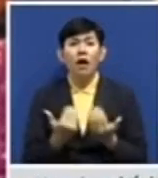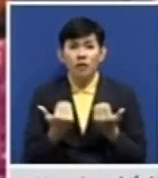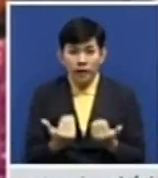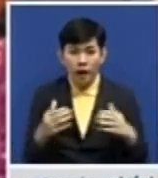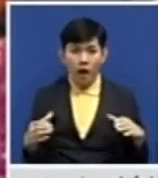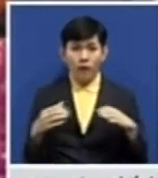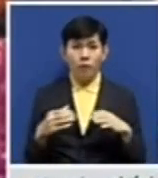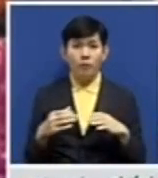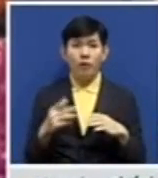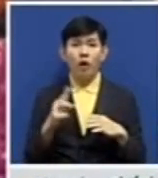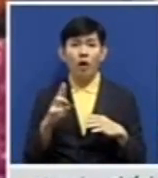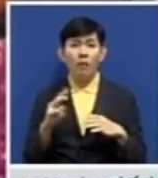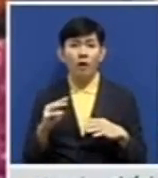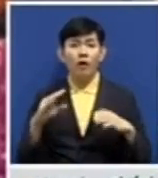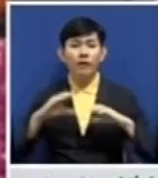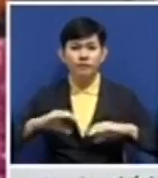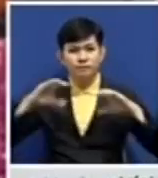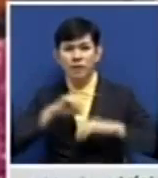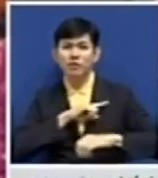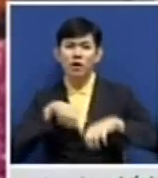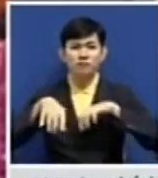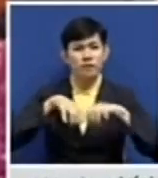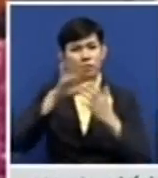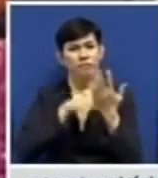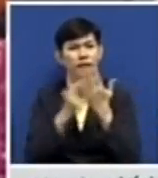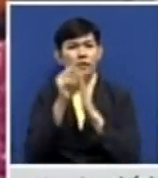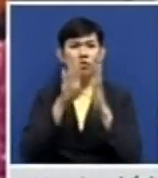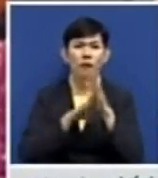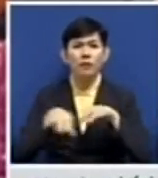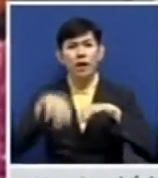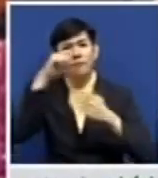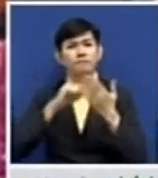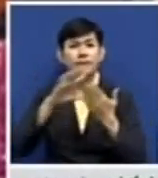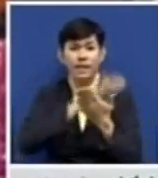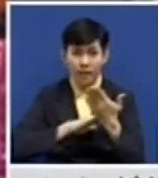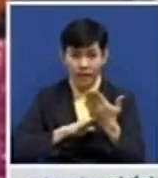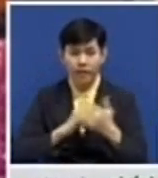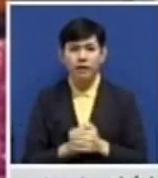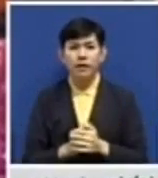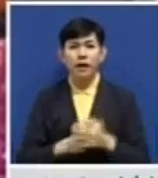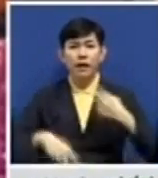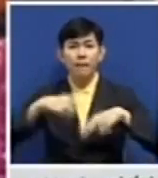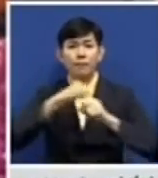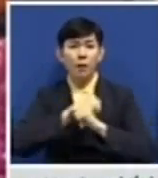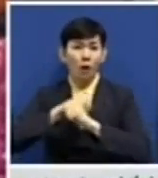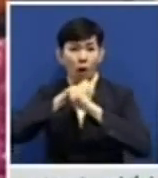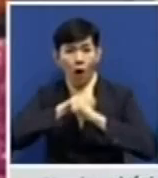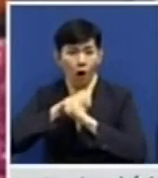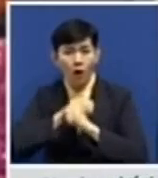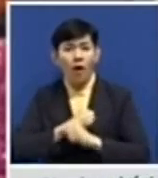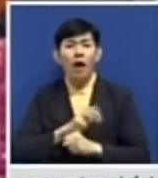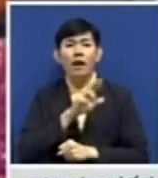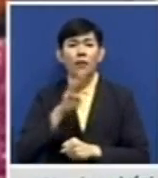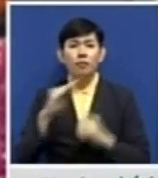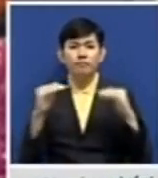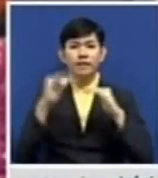นตรีได้กำหนดนโยบายในการบริหารราชการแผ่นดินนะก การปกครองในระบอบประชาธิปไตยอันมี